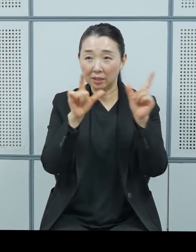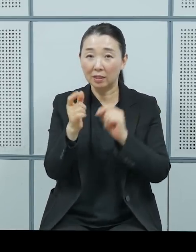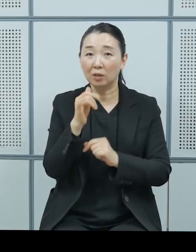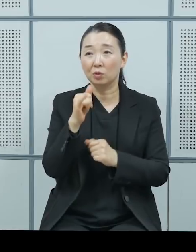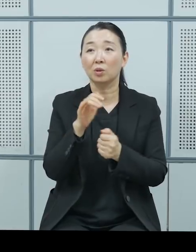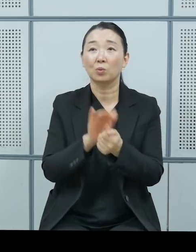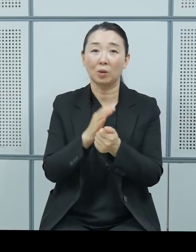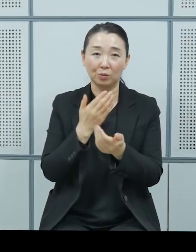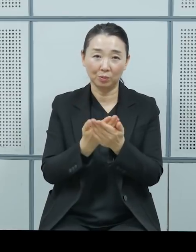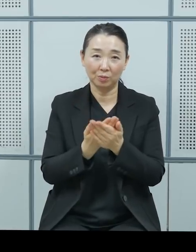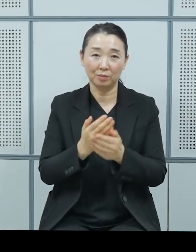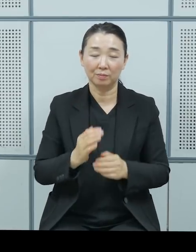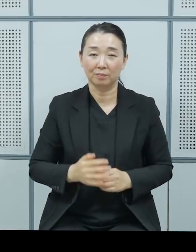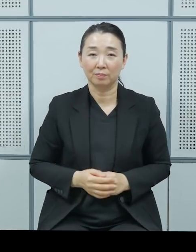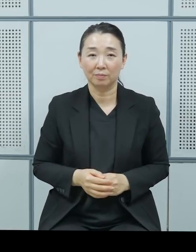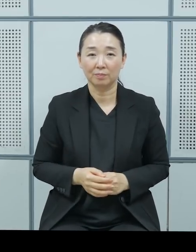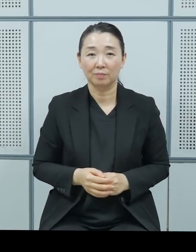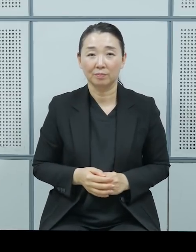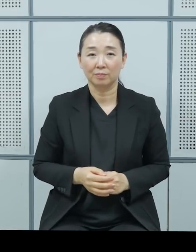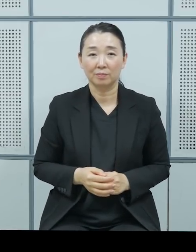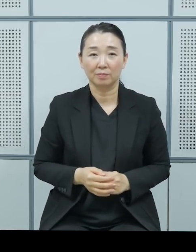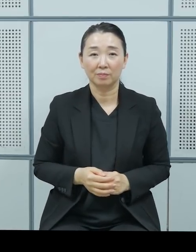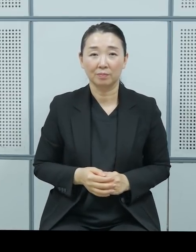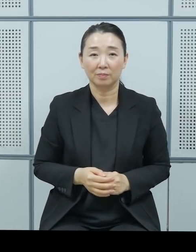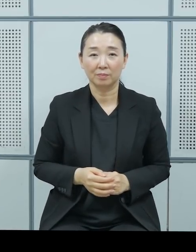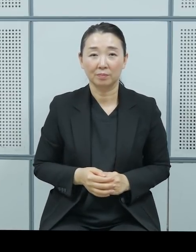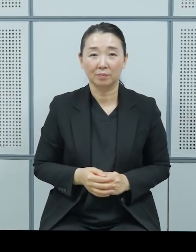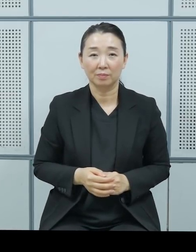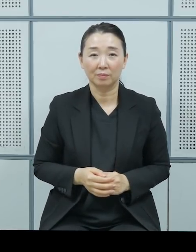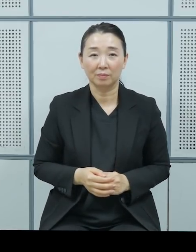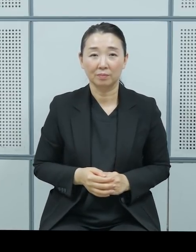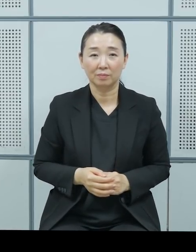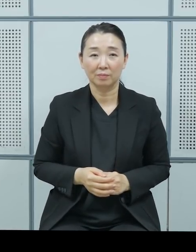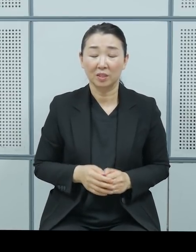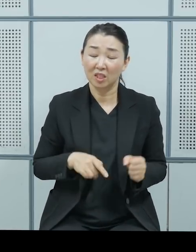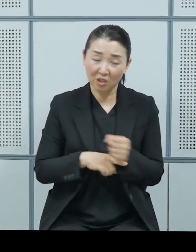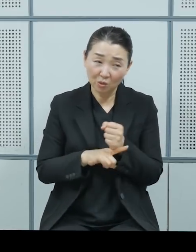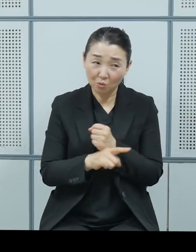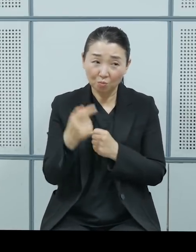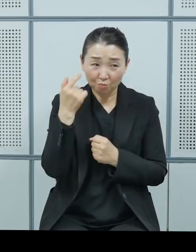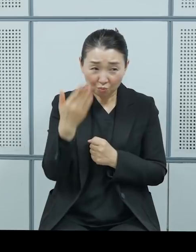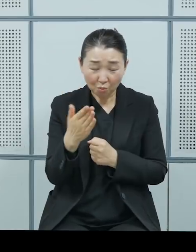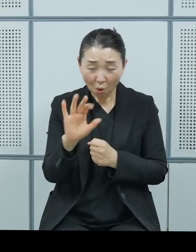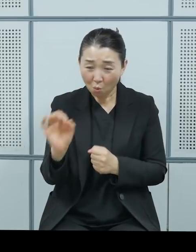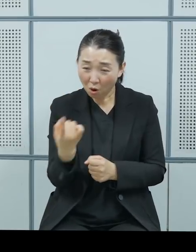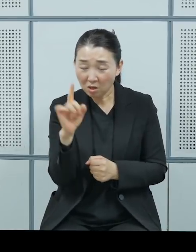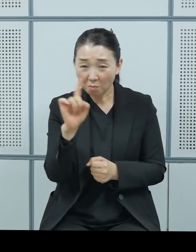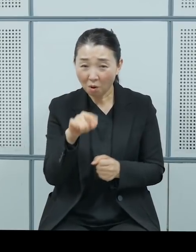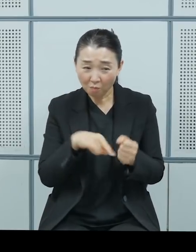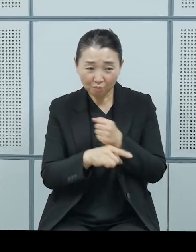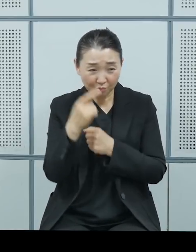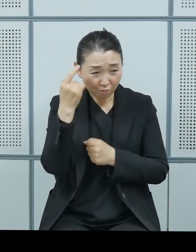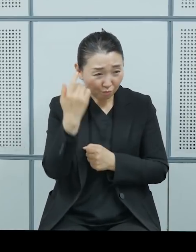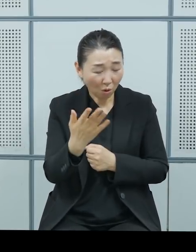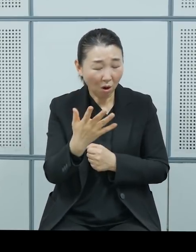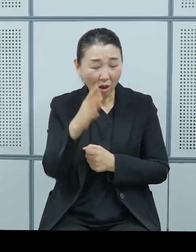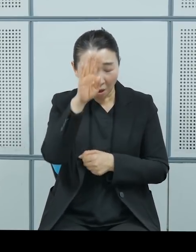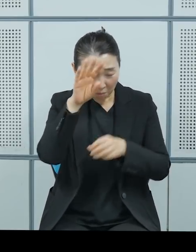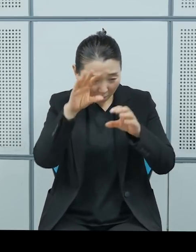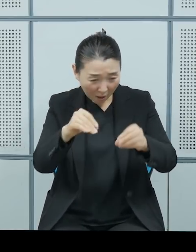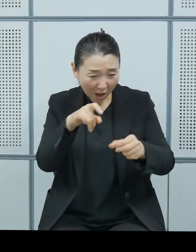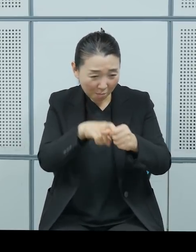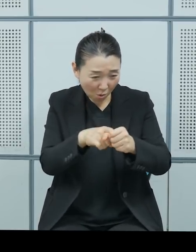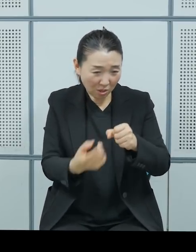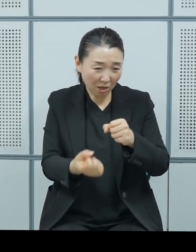수 있도록 도와주십시오. 그러니까 막 이유를 묻고 원인을 묻고 이게 낫는다는 목적을